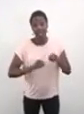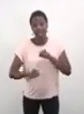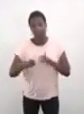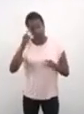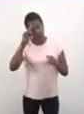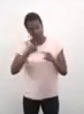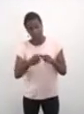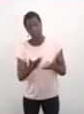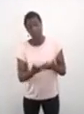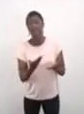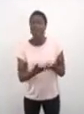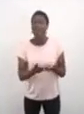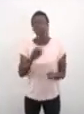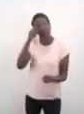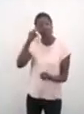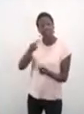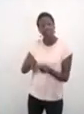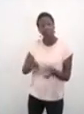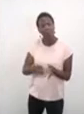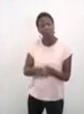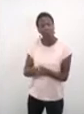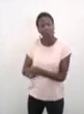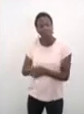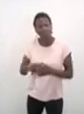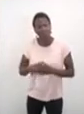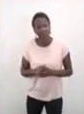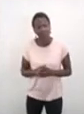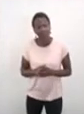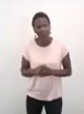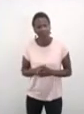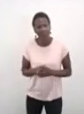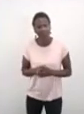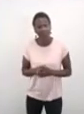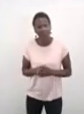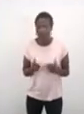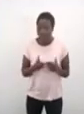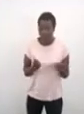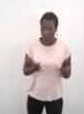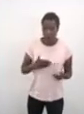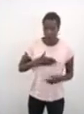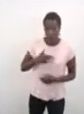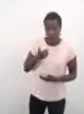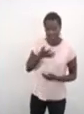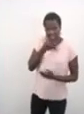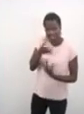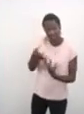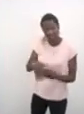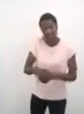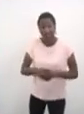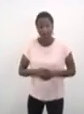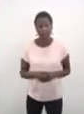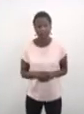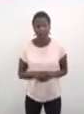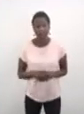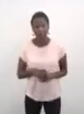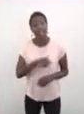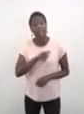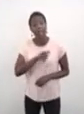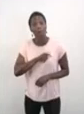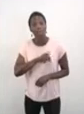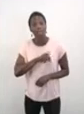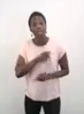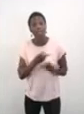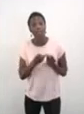prioritaire, je crois même avoir dit cela dans mon préambule. La police municipale y est quotidiennement,